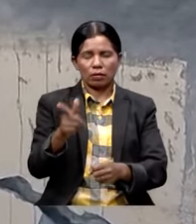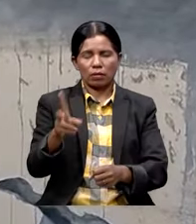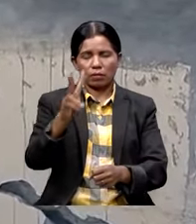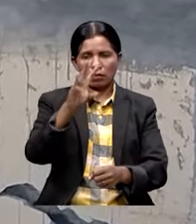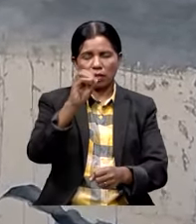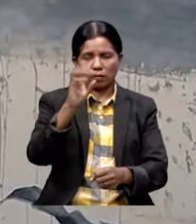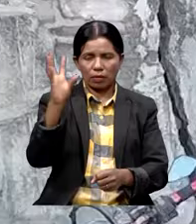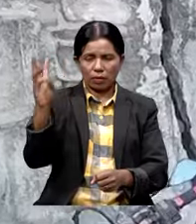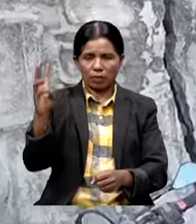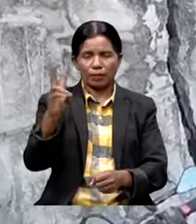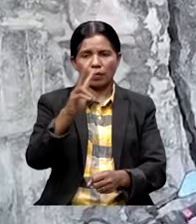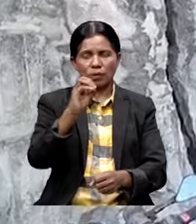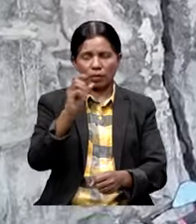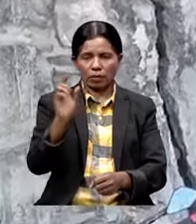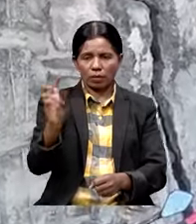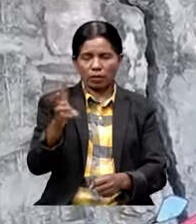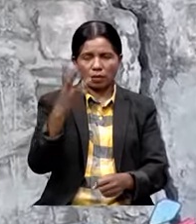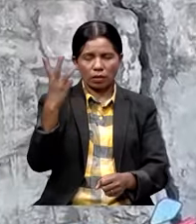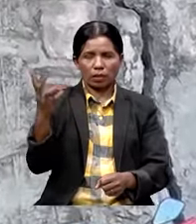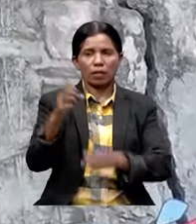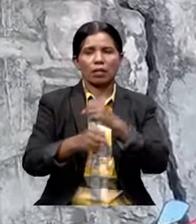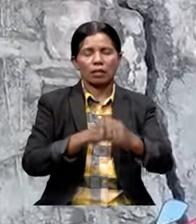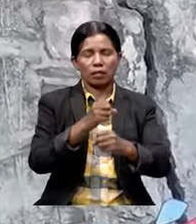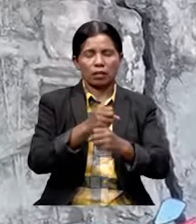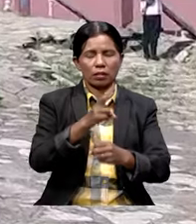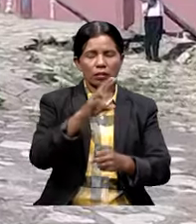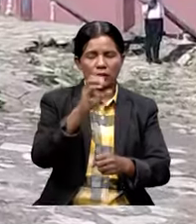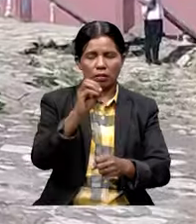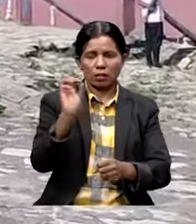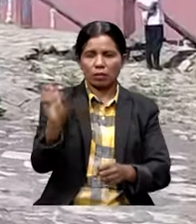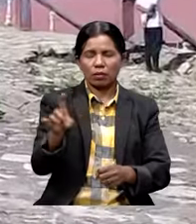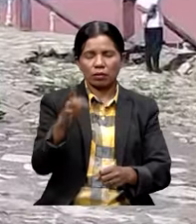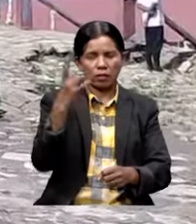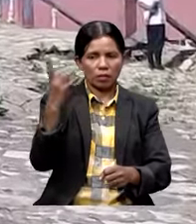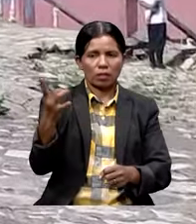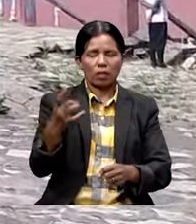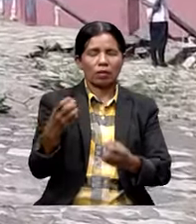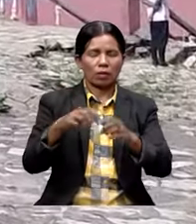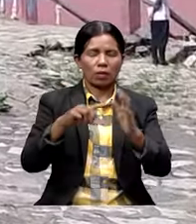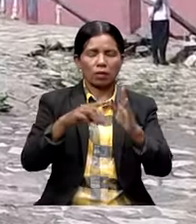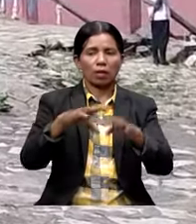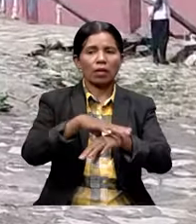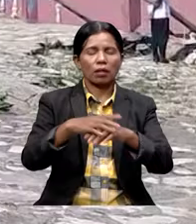e tinan rihun rua senolu resen nen no tinan rihun rua senolu resen hitu rai hahu